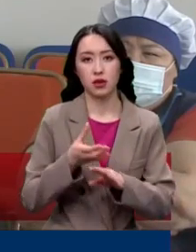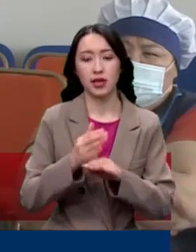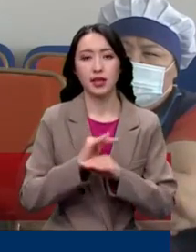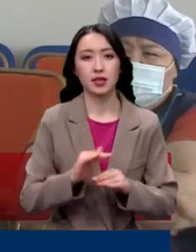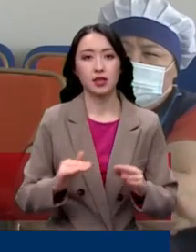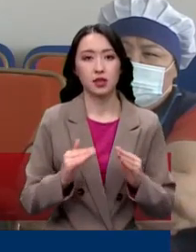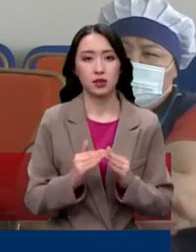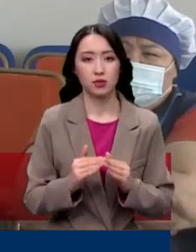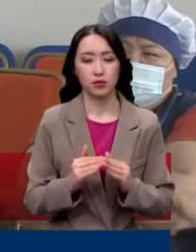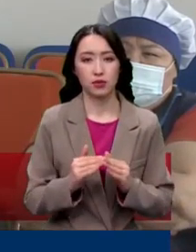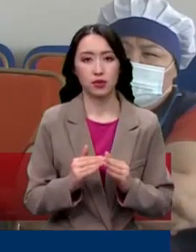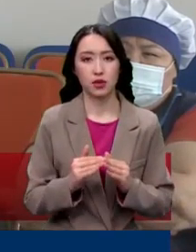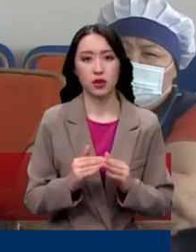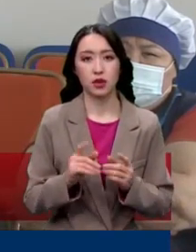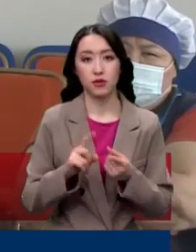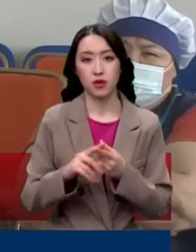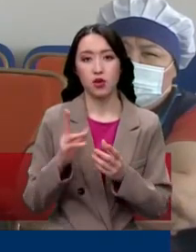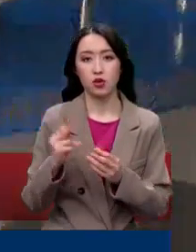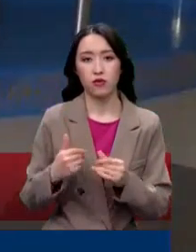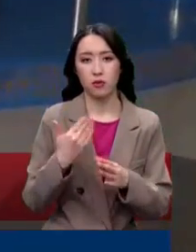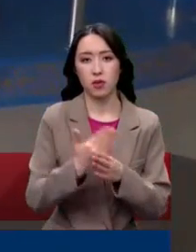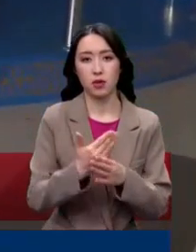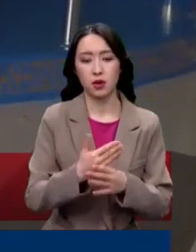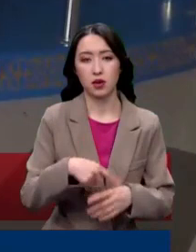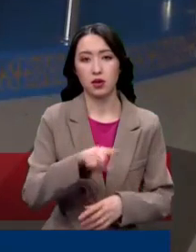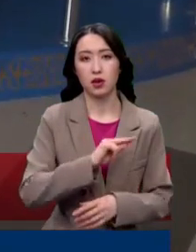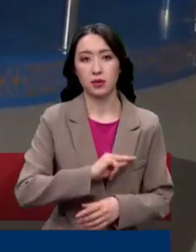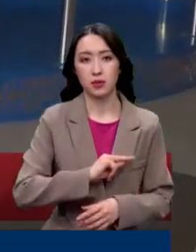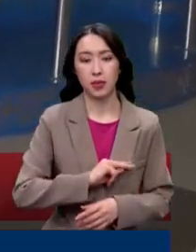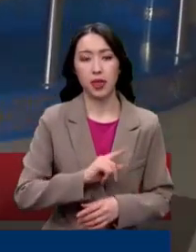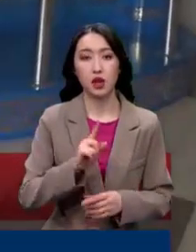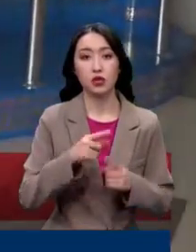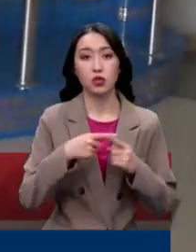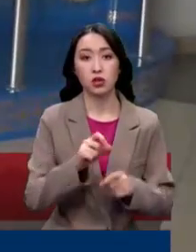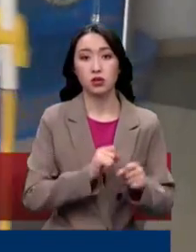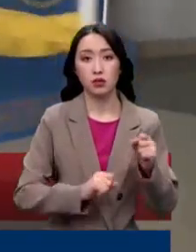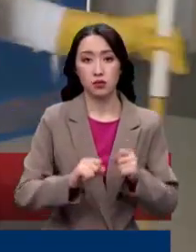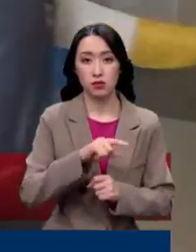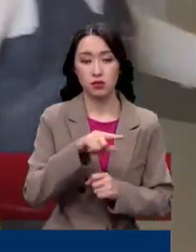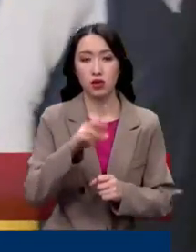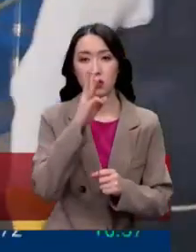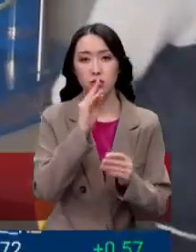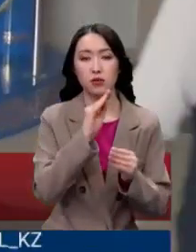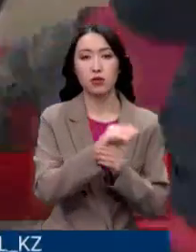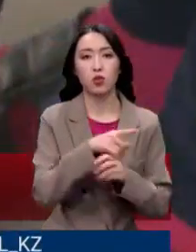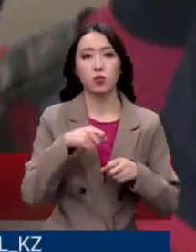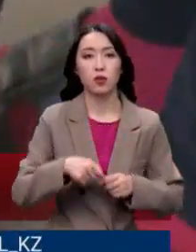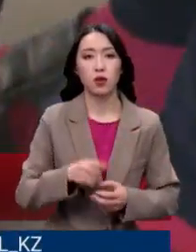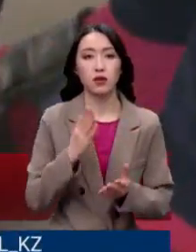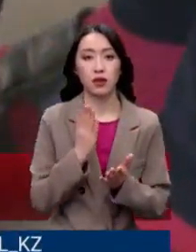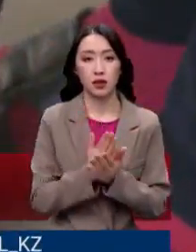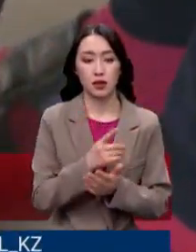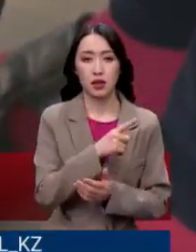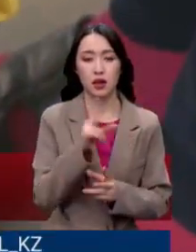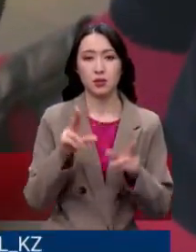домов именно вспомогательному персоналу. О том, что техперсонал тоже имел право на надбавку, сотрудники детдомов